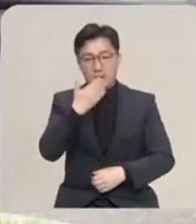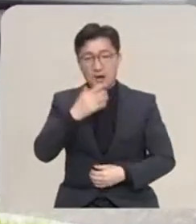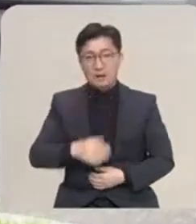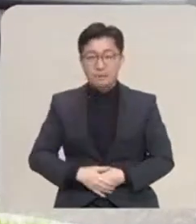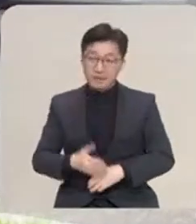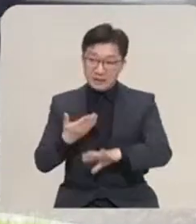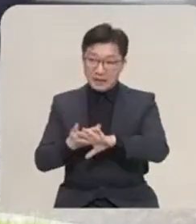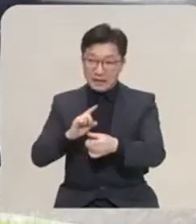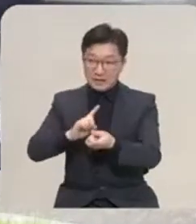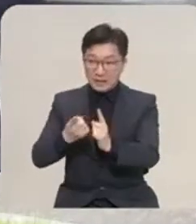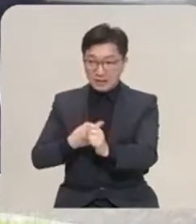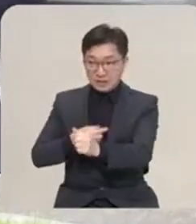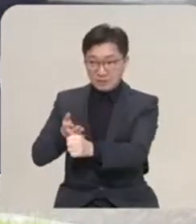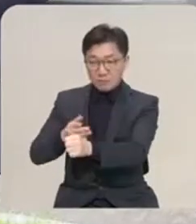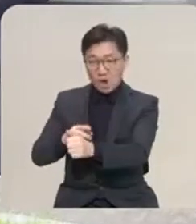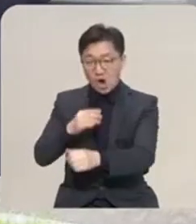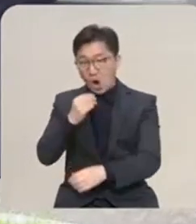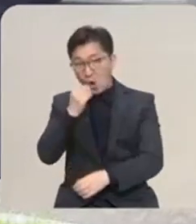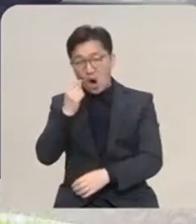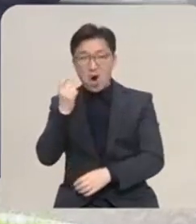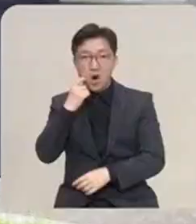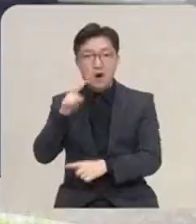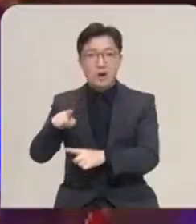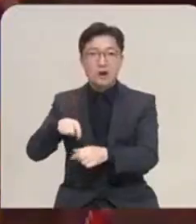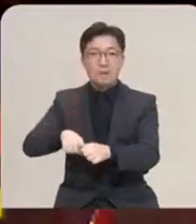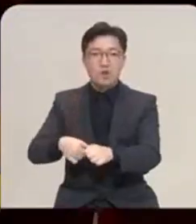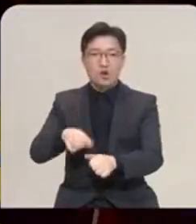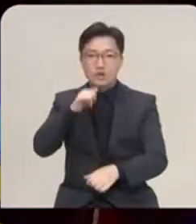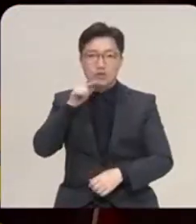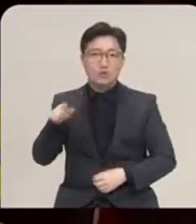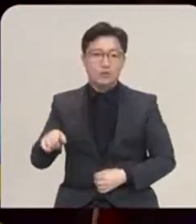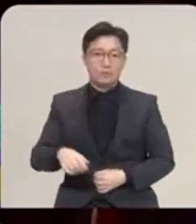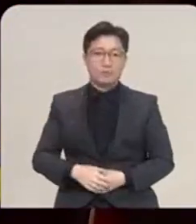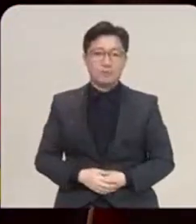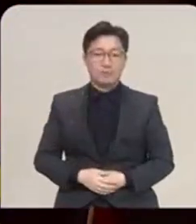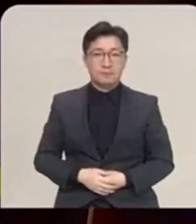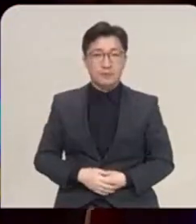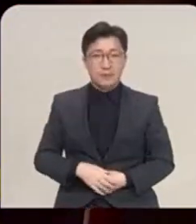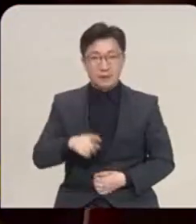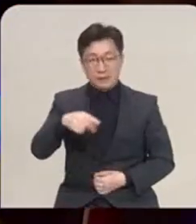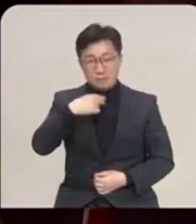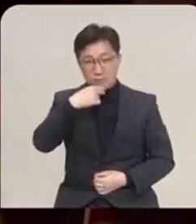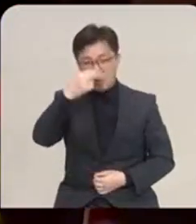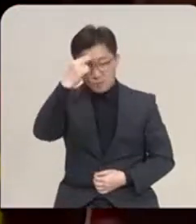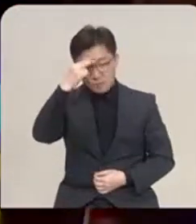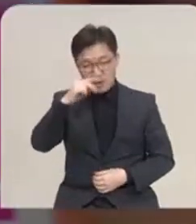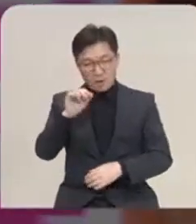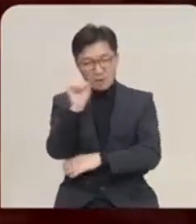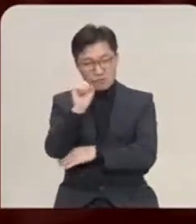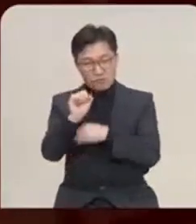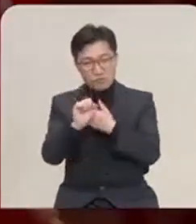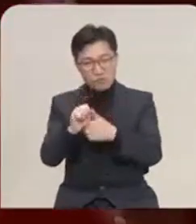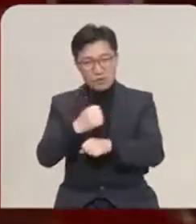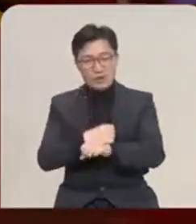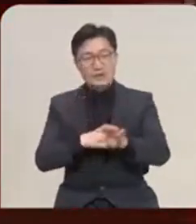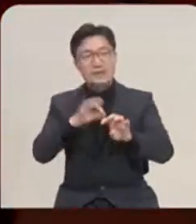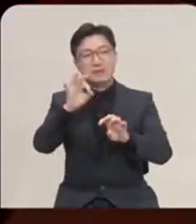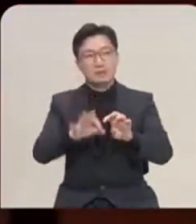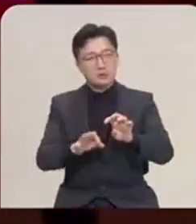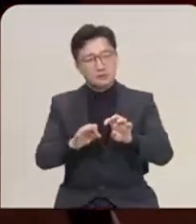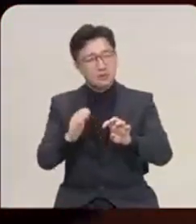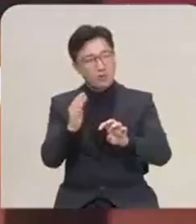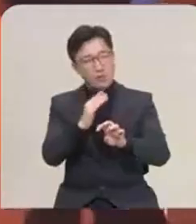다른 사람이 대신해주는 경우도 처벌됩니다 국내 음주운전 제법은 매년 40%